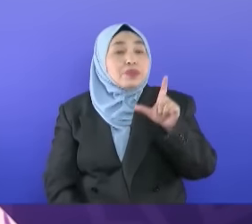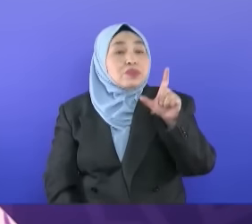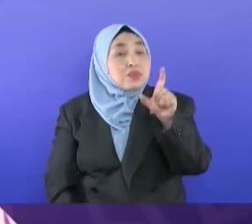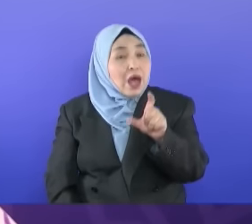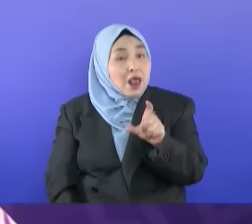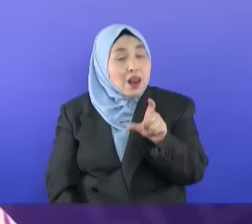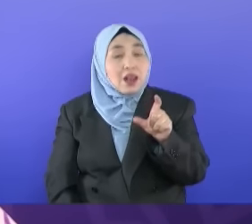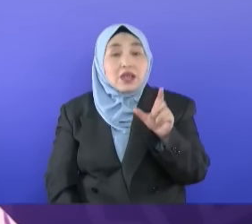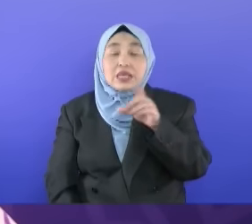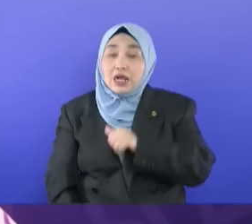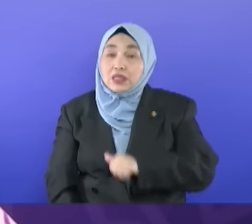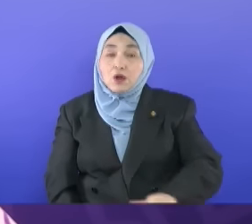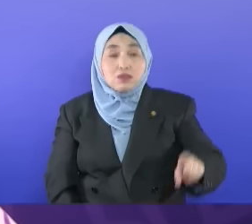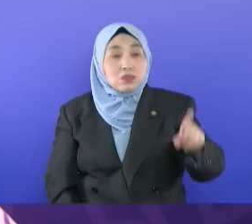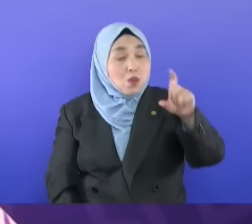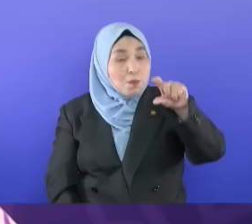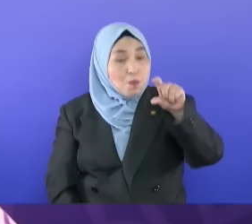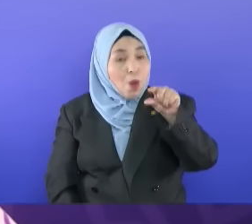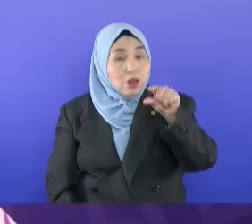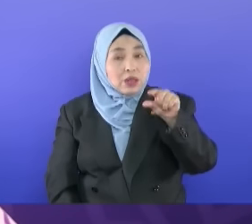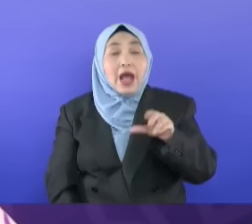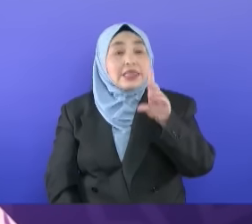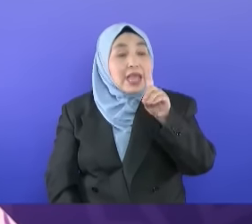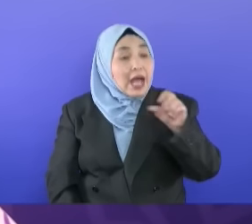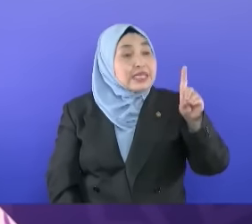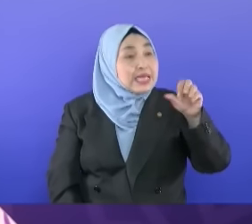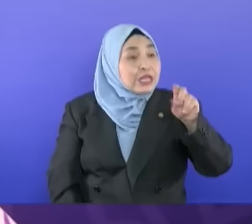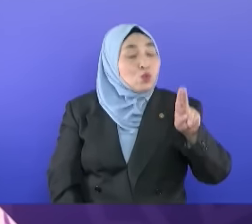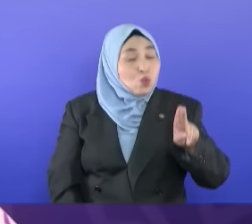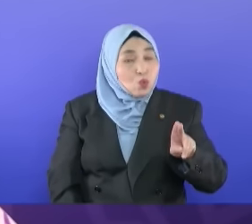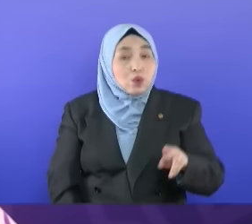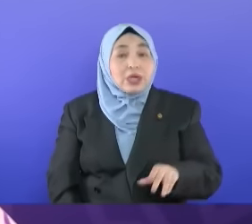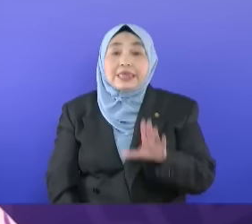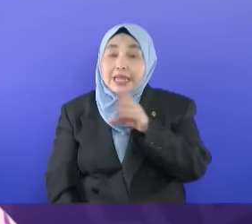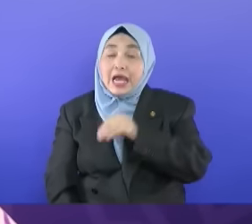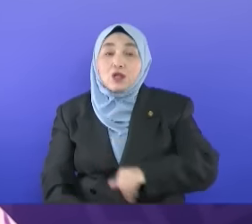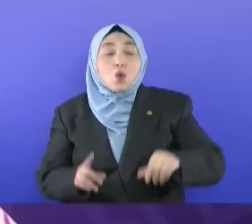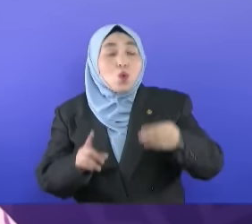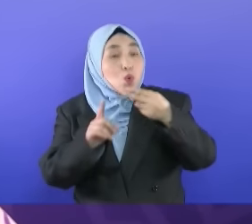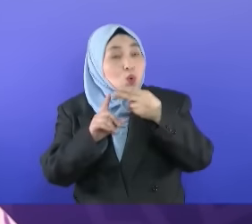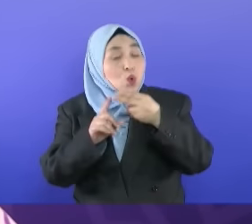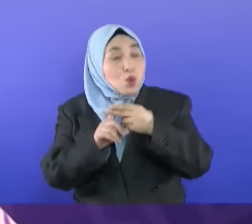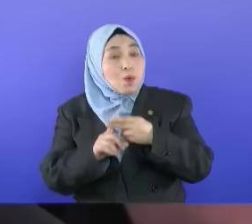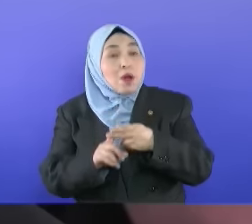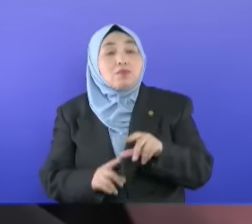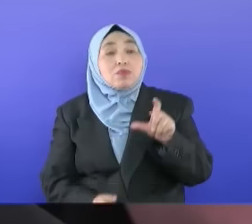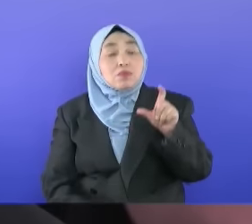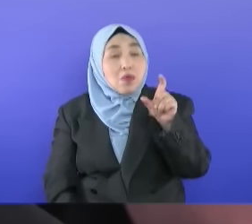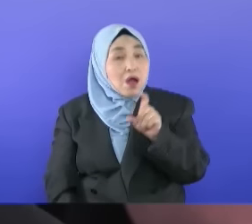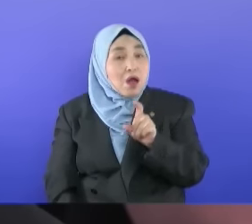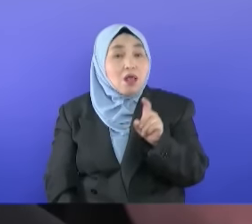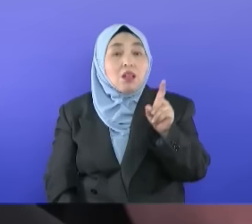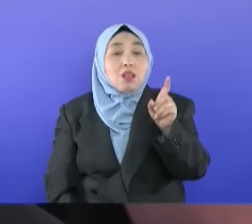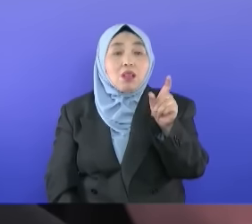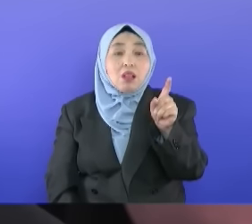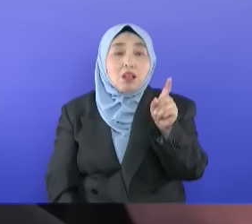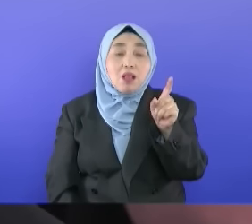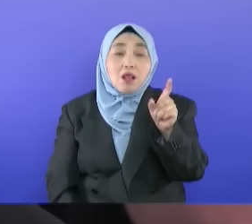yang ditebalkan dan huruf Dal yang ditempatkan macam mana